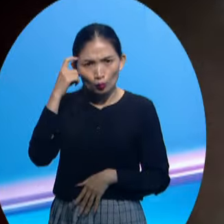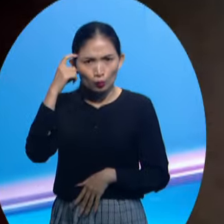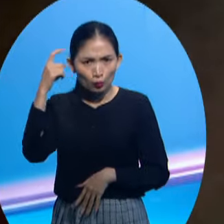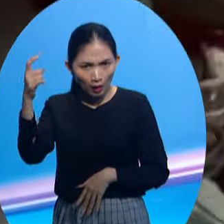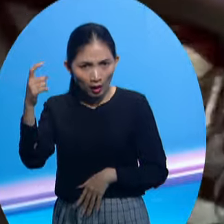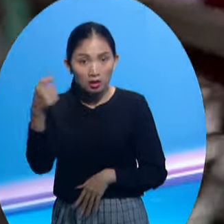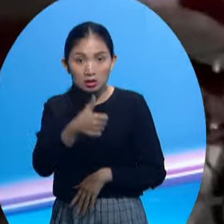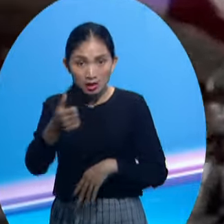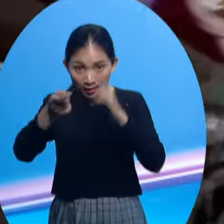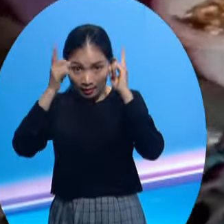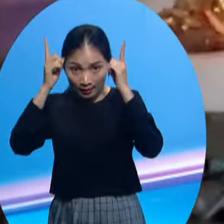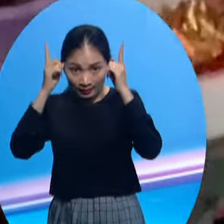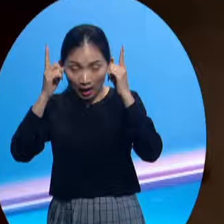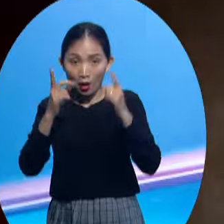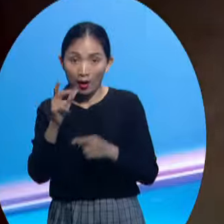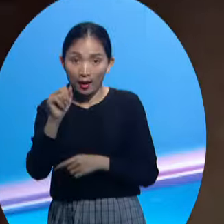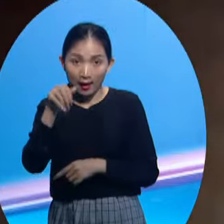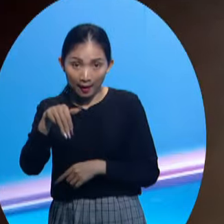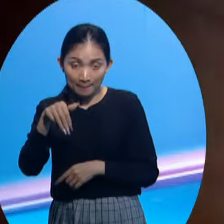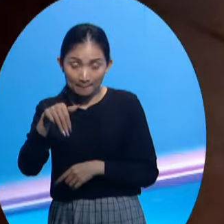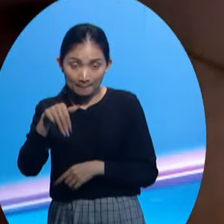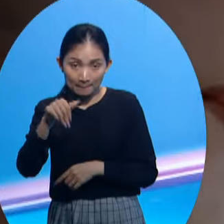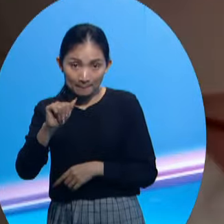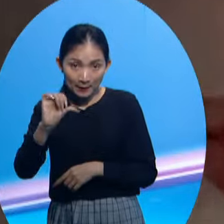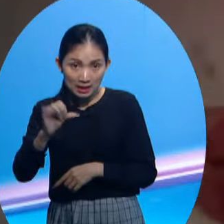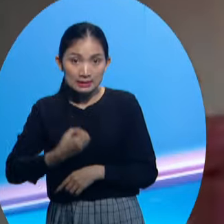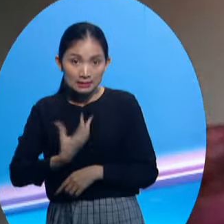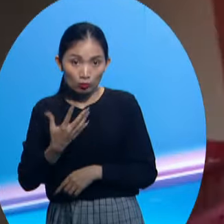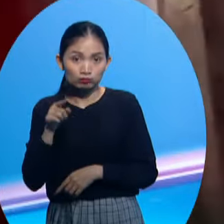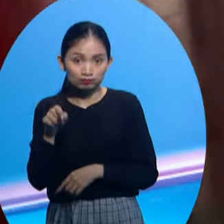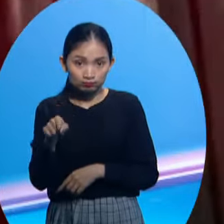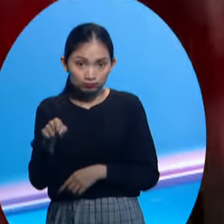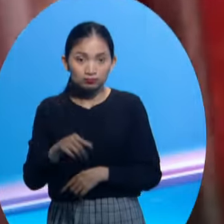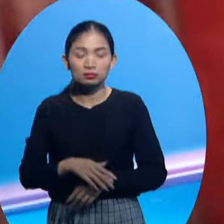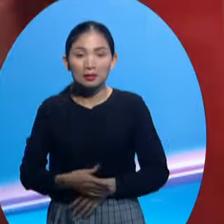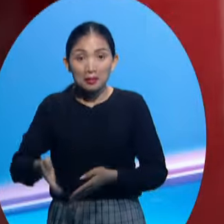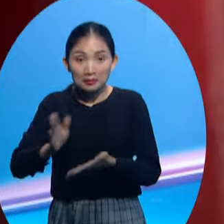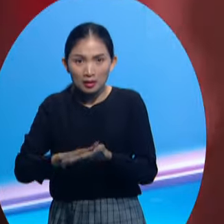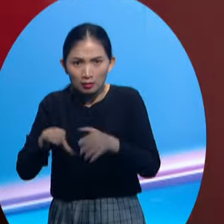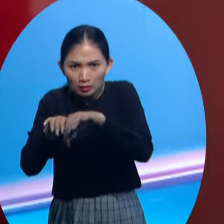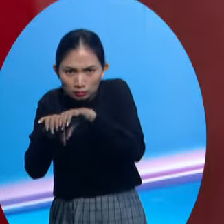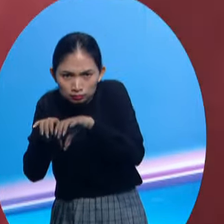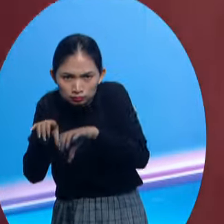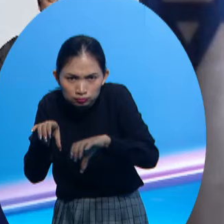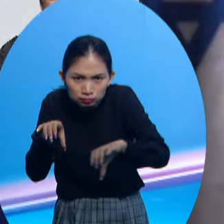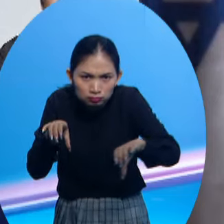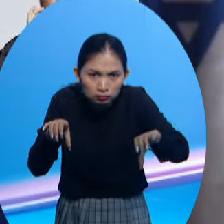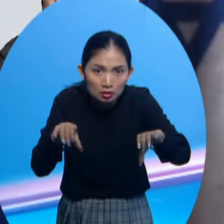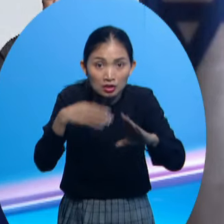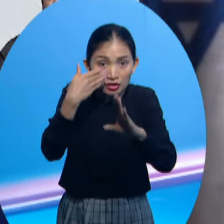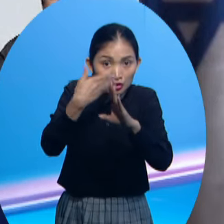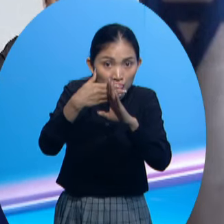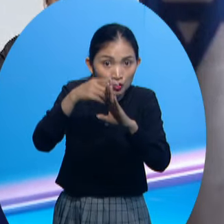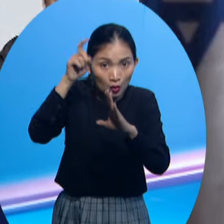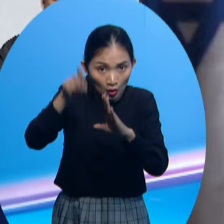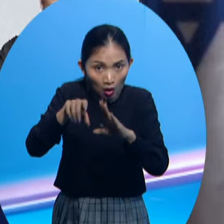hoạch và thực hiện vộ tấn công của hamas và Israel hôm 7 tháng 10 ngoài ra mạng lưới này còn đi qua bên dưới một trường học và một bệnh viện quân